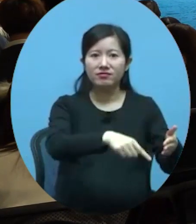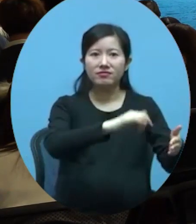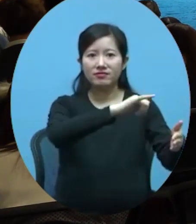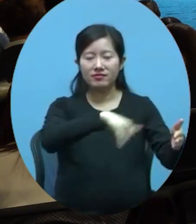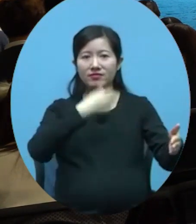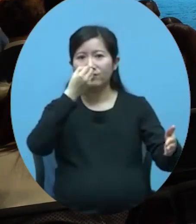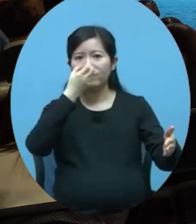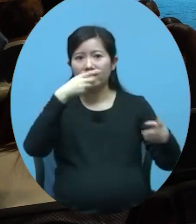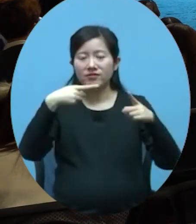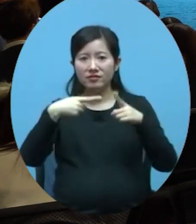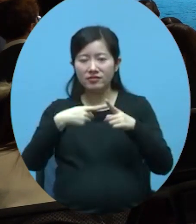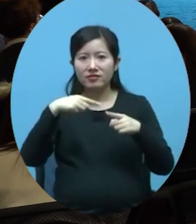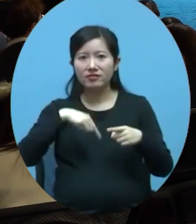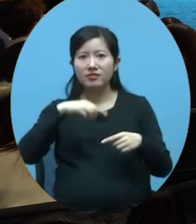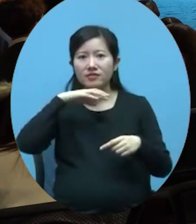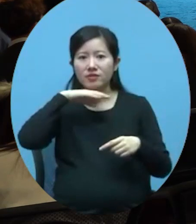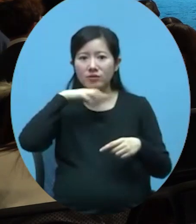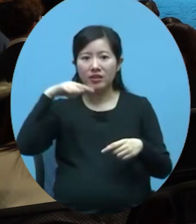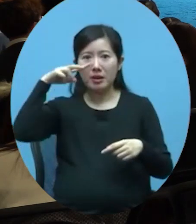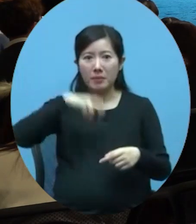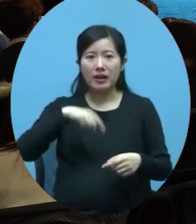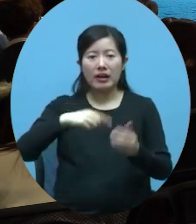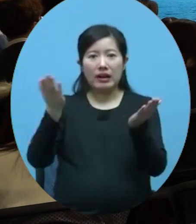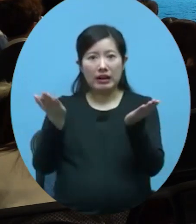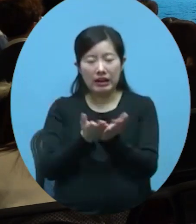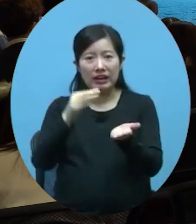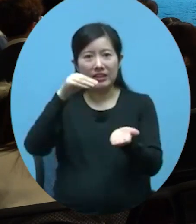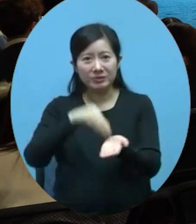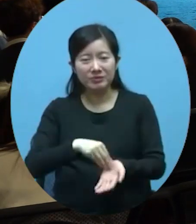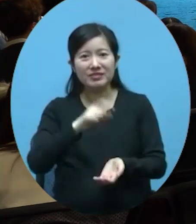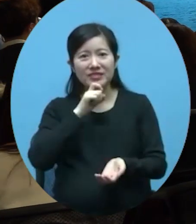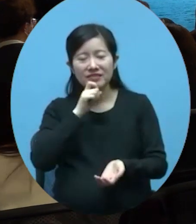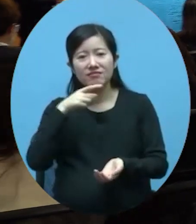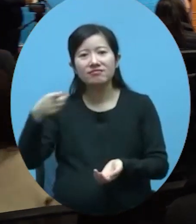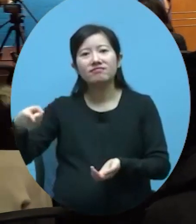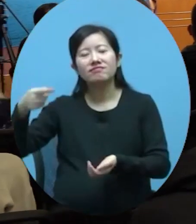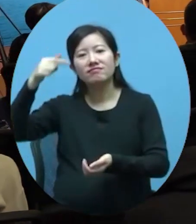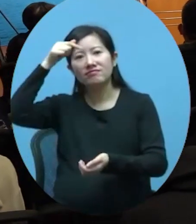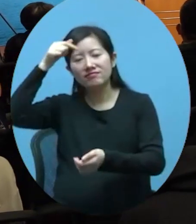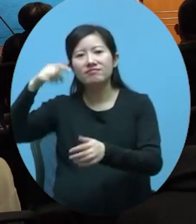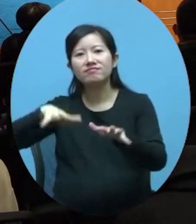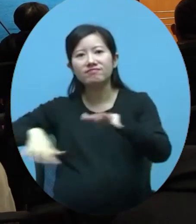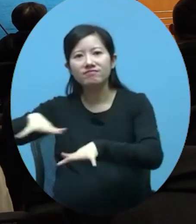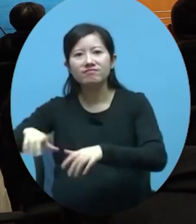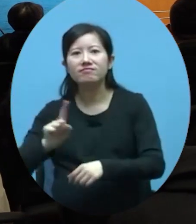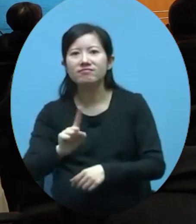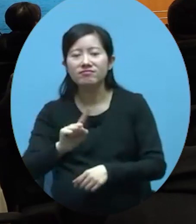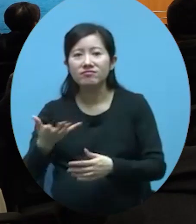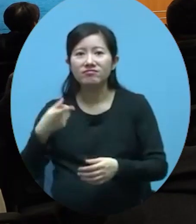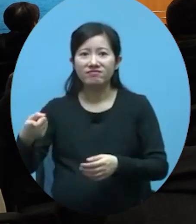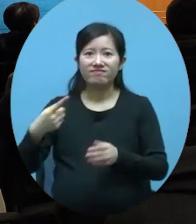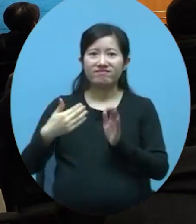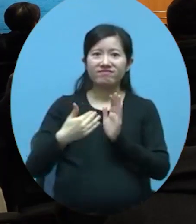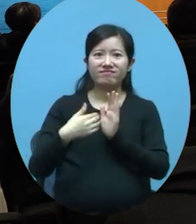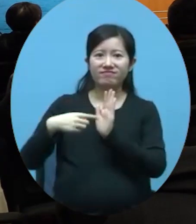部分的确诊个案医管局有没有一些方案去应对呢如果数量比较多有没有够不够防疫设